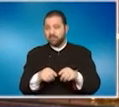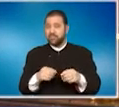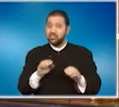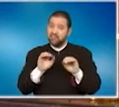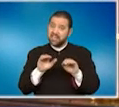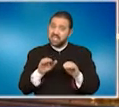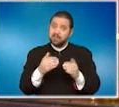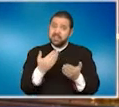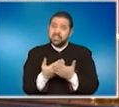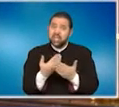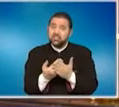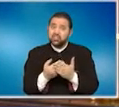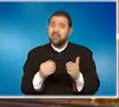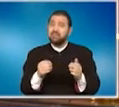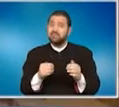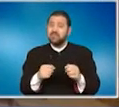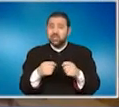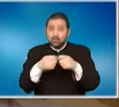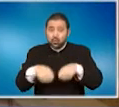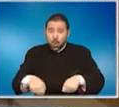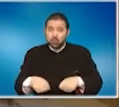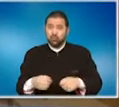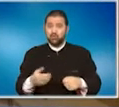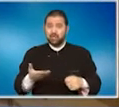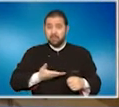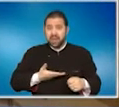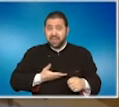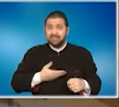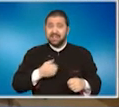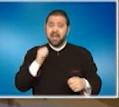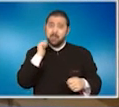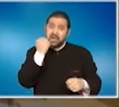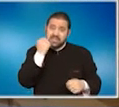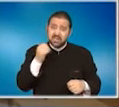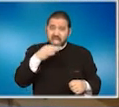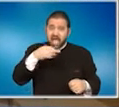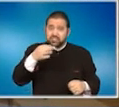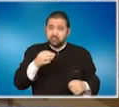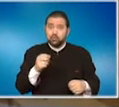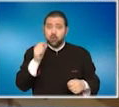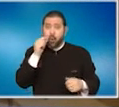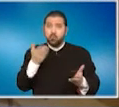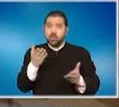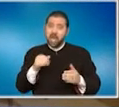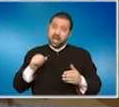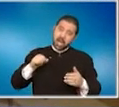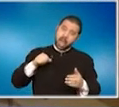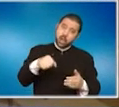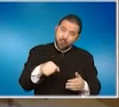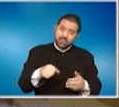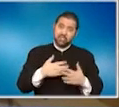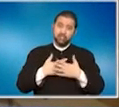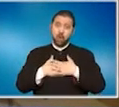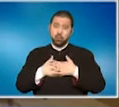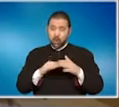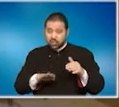ce totuși s-a păstrat acea discreție, chiar taină, nu doar discreție. Adică, sigur, s-a petrecut acel